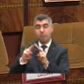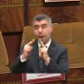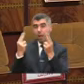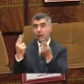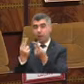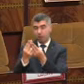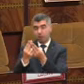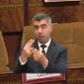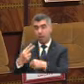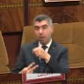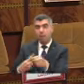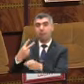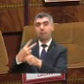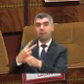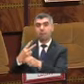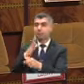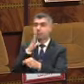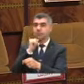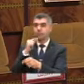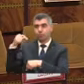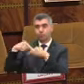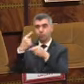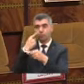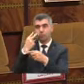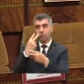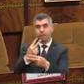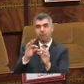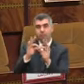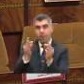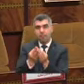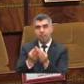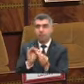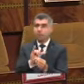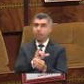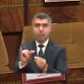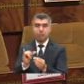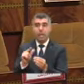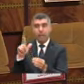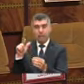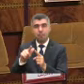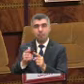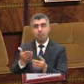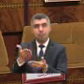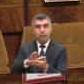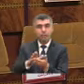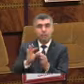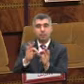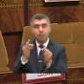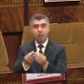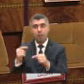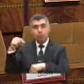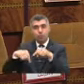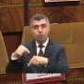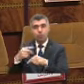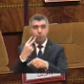تقريبا سنتين ما جاوش شافوا عائلتهم، وكاين اللي فقد الاحباب ديالو فقد الاهل ديالو وما قدرش انه يجي فقط يوقف